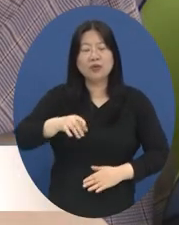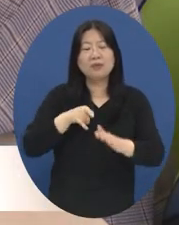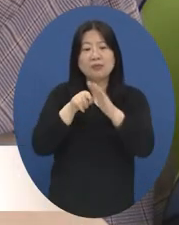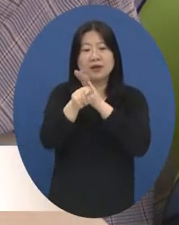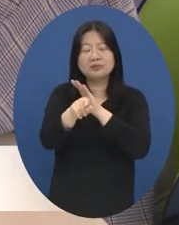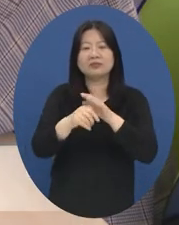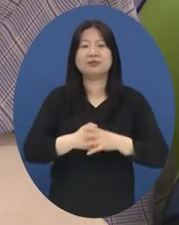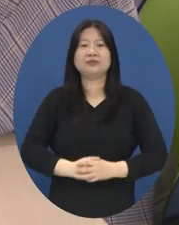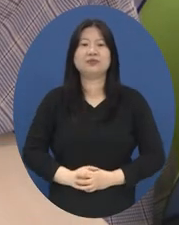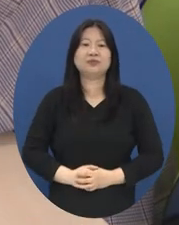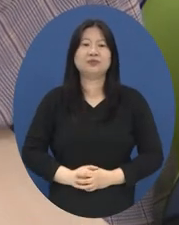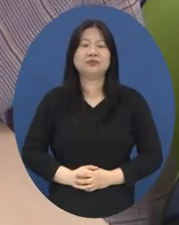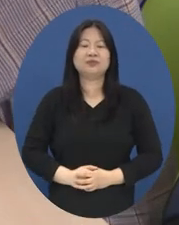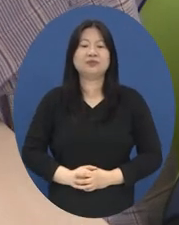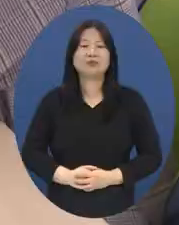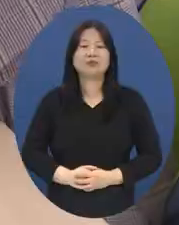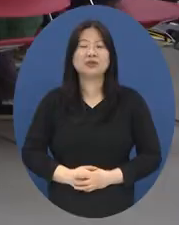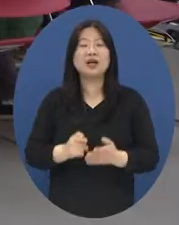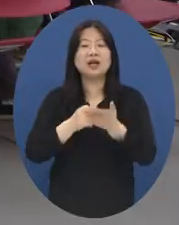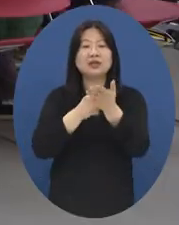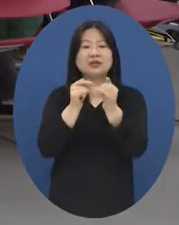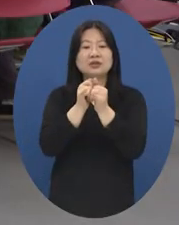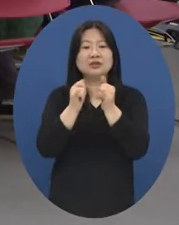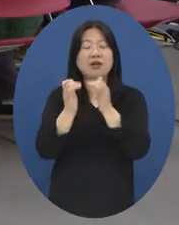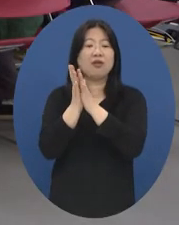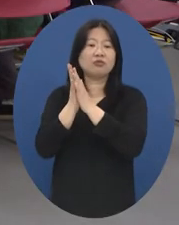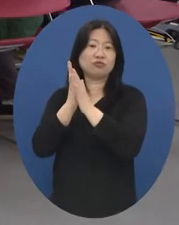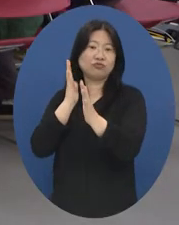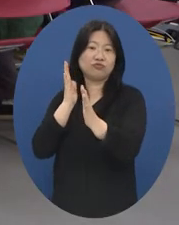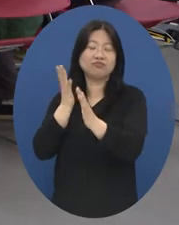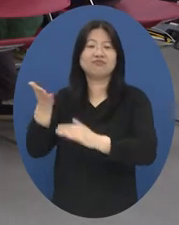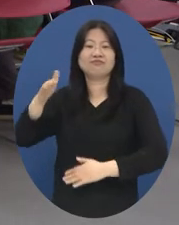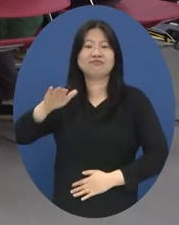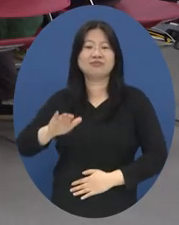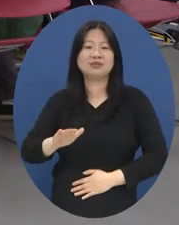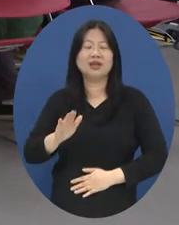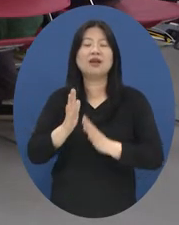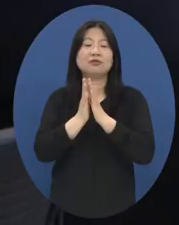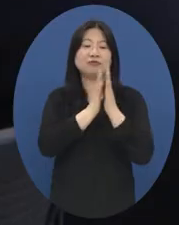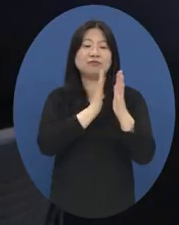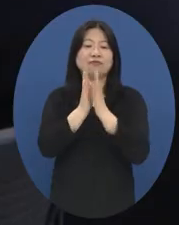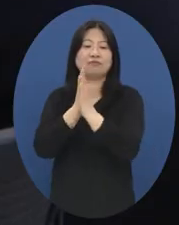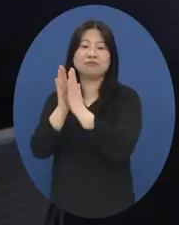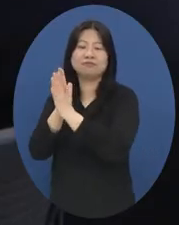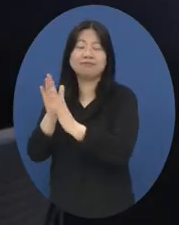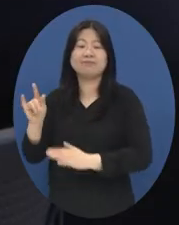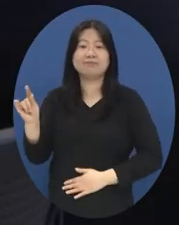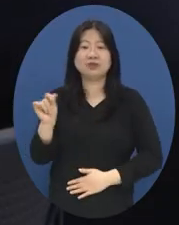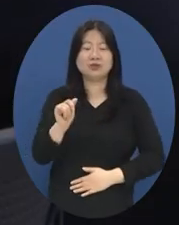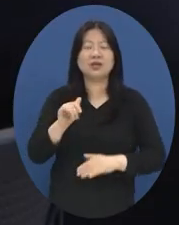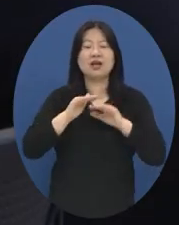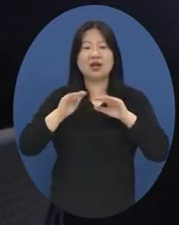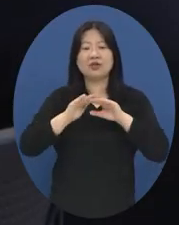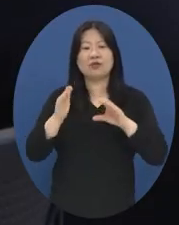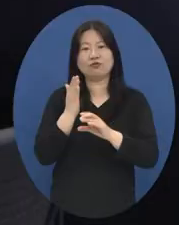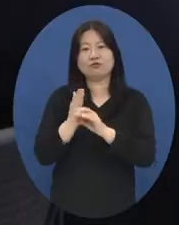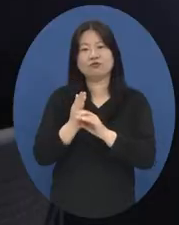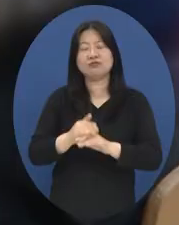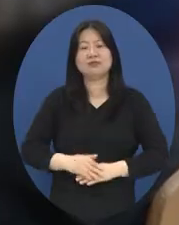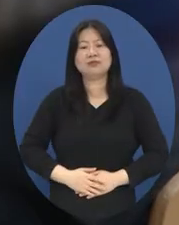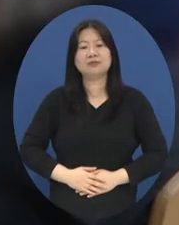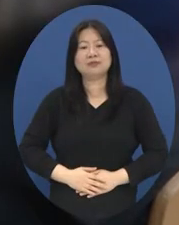찾아가 봤습니다. 아직도 신청자가 줄지어오고는 있지만 질서 있게 신속히 진행되고 있는